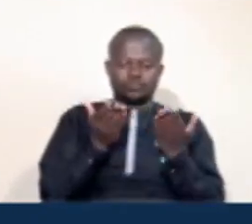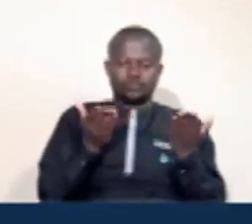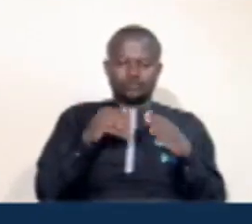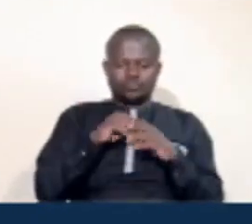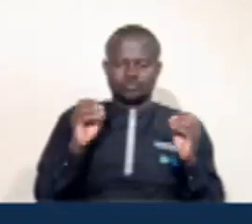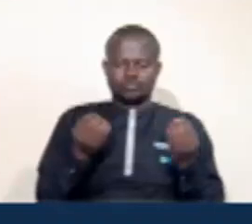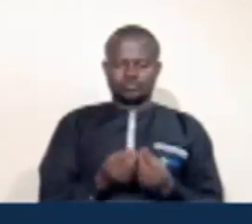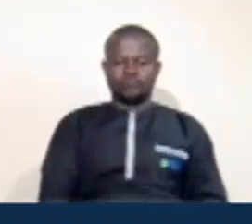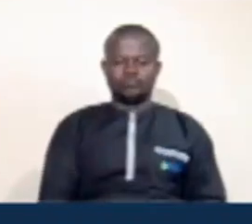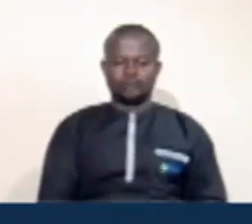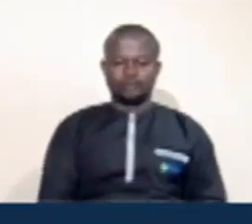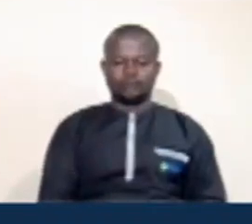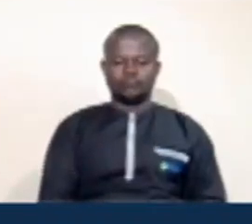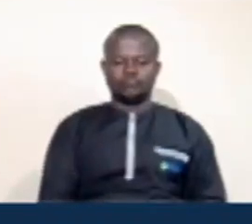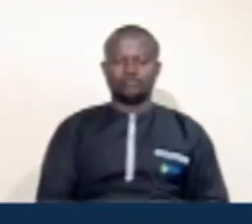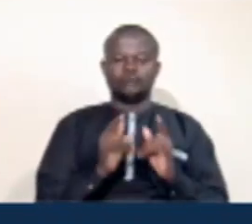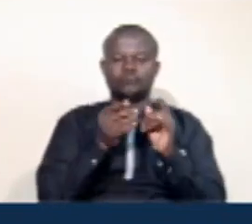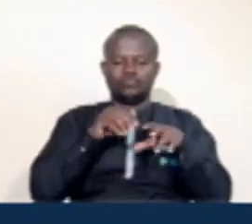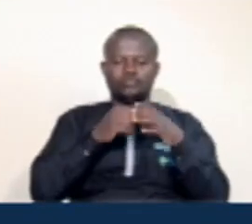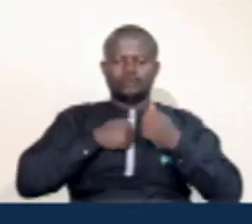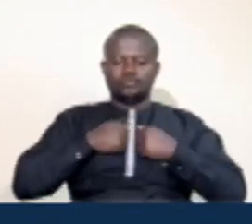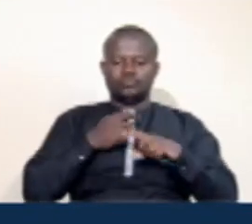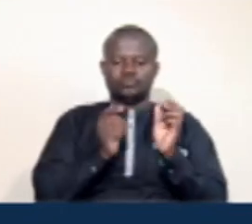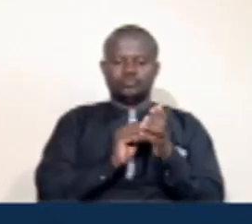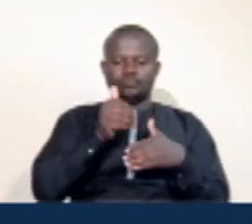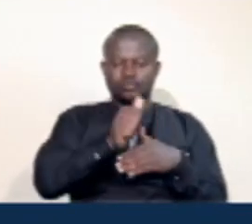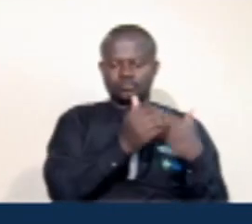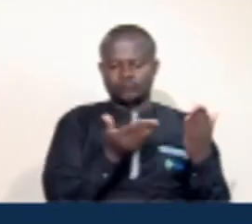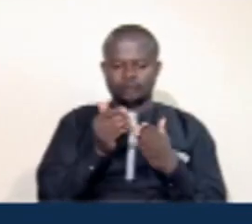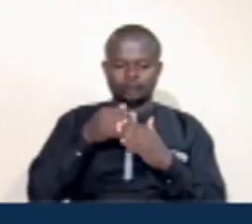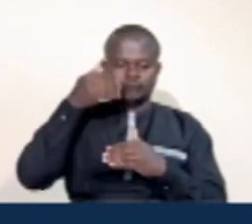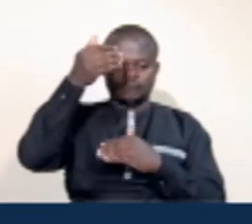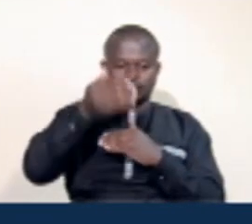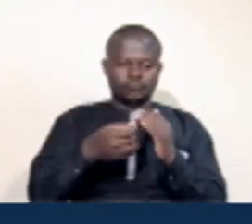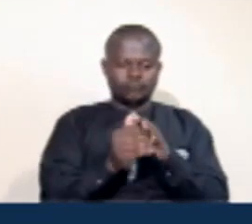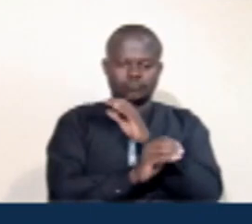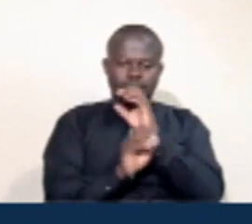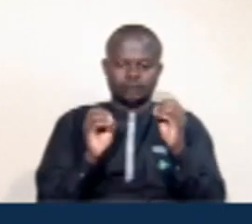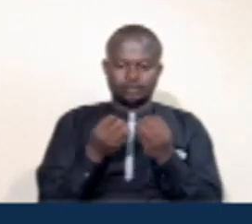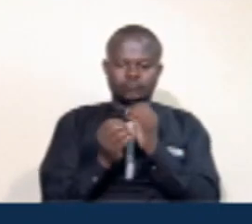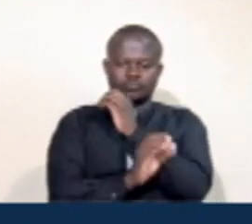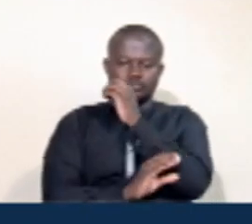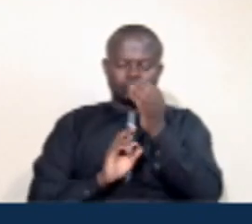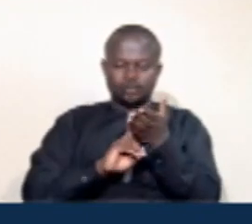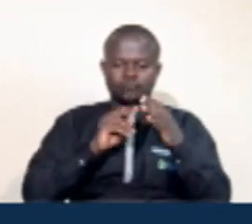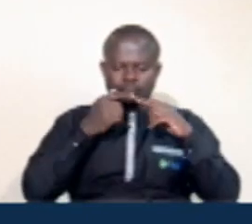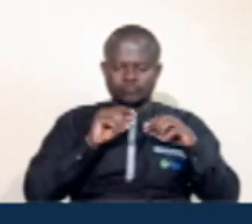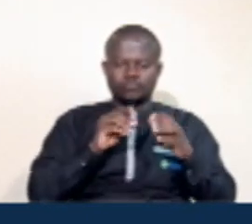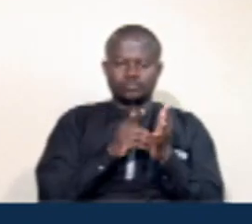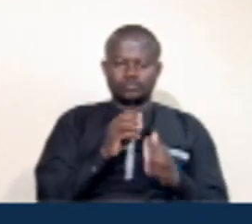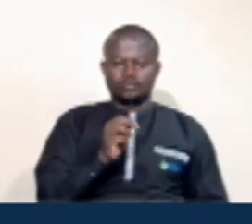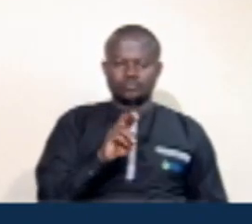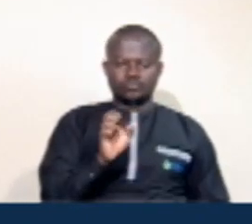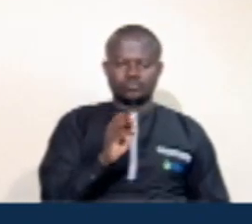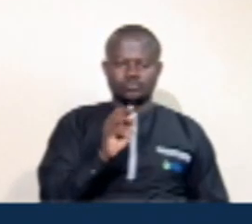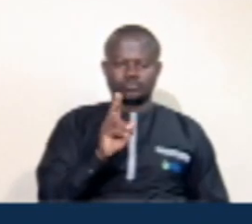muri iyo miryango kubi inama igiye kubera mu Rwanda kandi ari narwo rwakiriwe nyuma muri uyu muryango w'ibihugu bikoresha ururimi rw'icyongereza Dr. Murefa